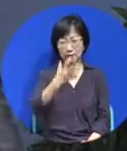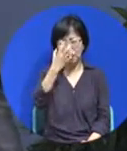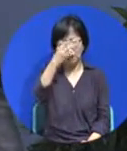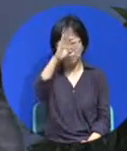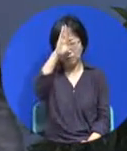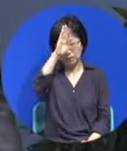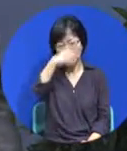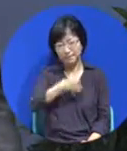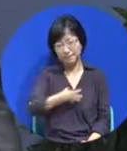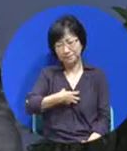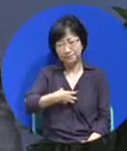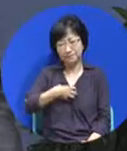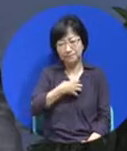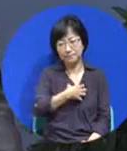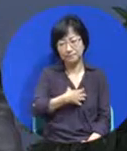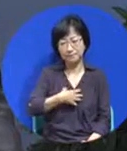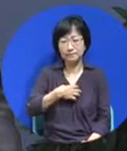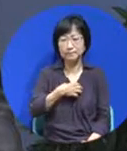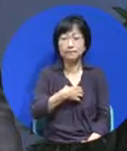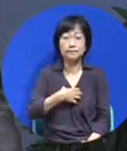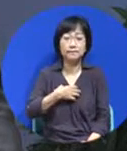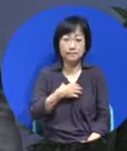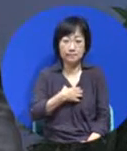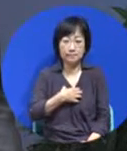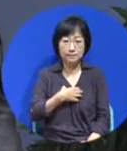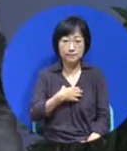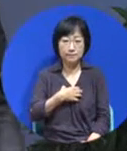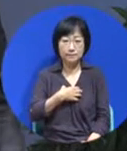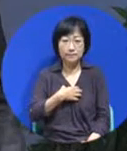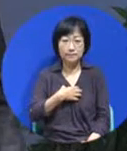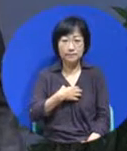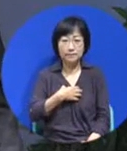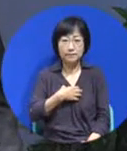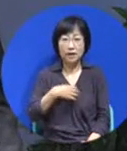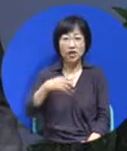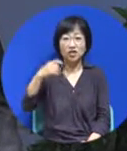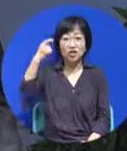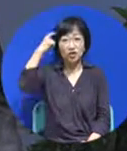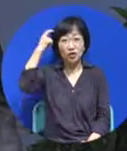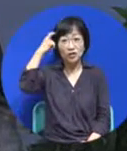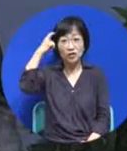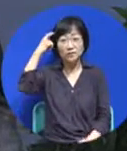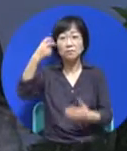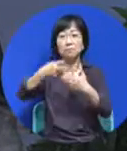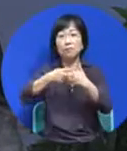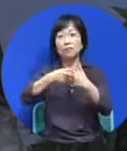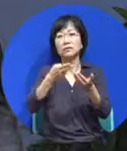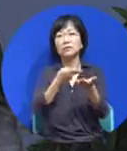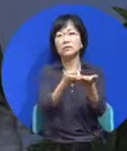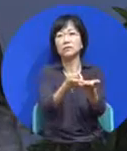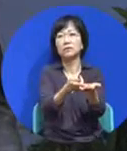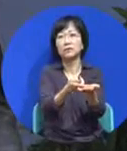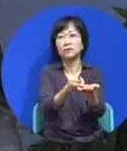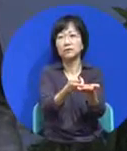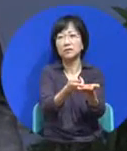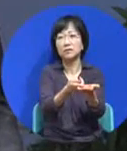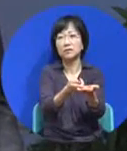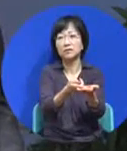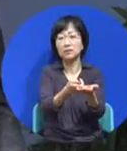who had a depression. He had major spiritual problems. 쉽게 말하면 정신병원에 입원을 한 거예요. And he was able, and he was admitted to a